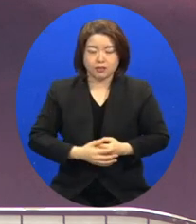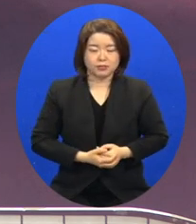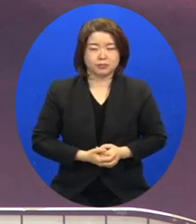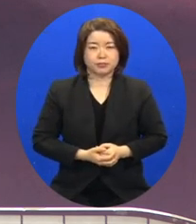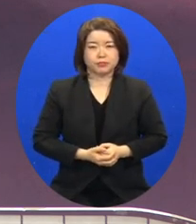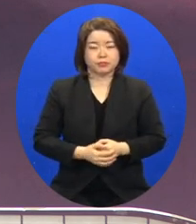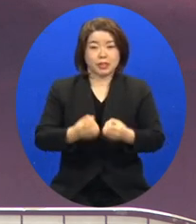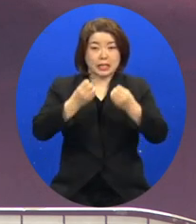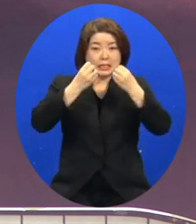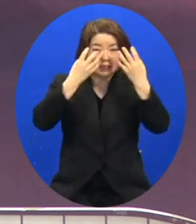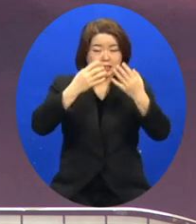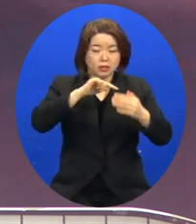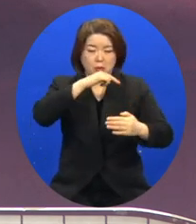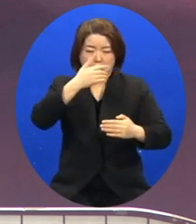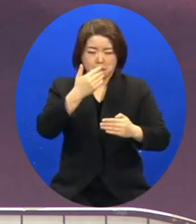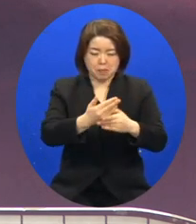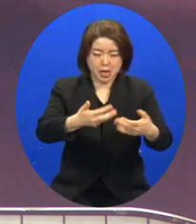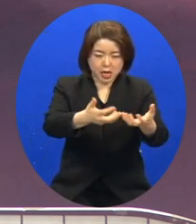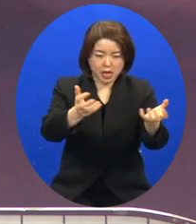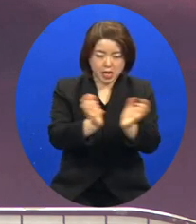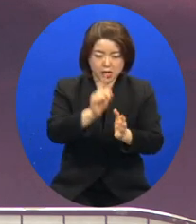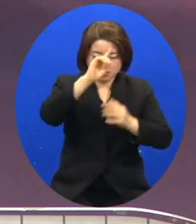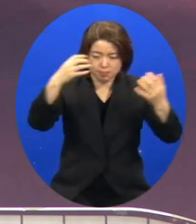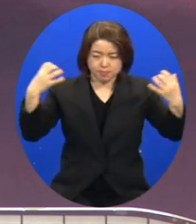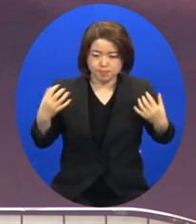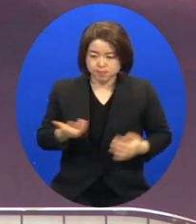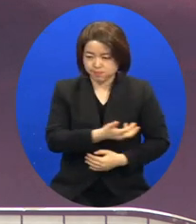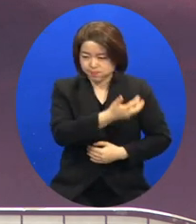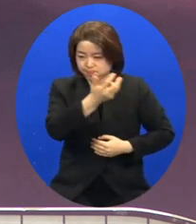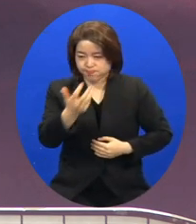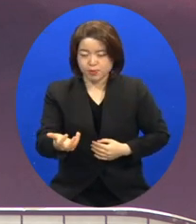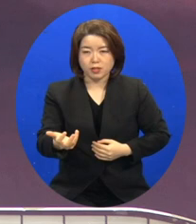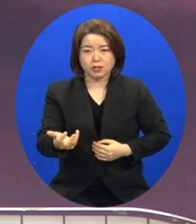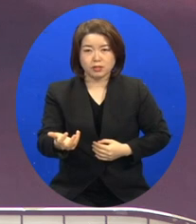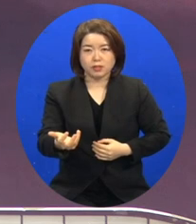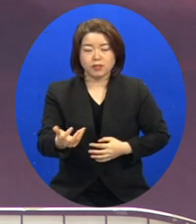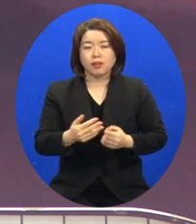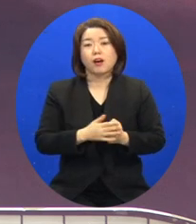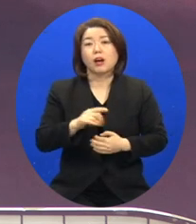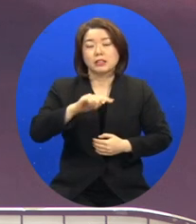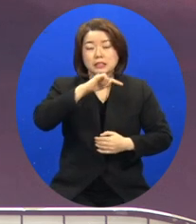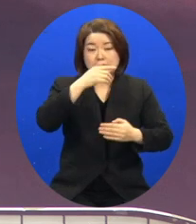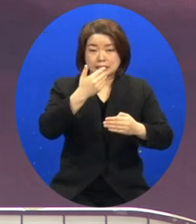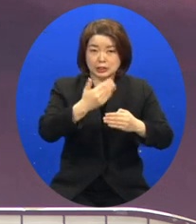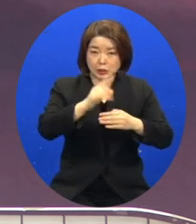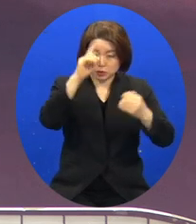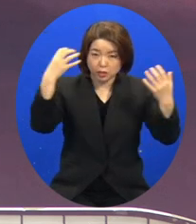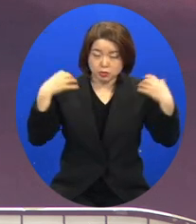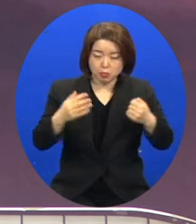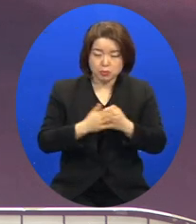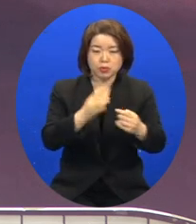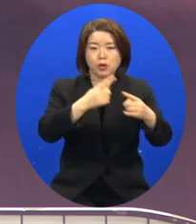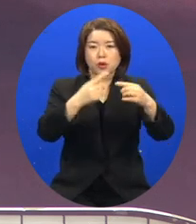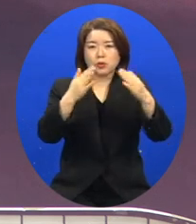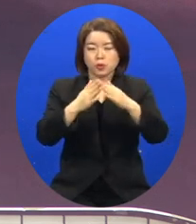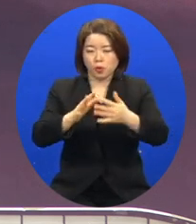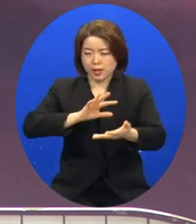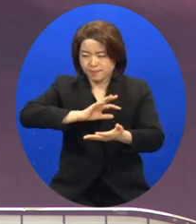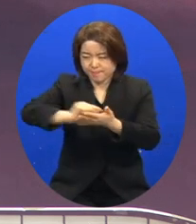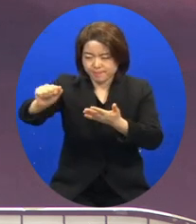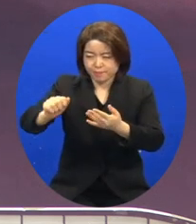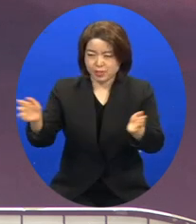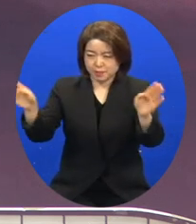새로 공산 정부가 들어섰습니다 그 공산 정부는 교회를 다 문 닫게 하고